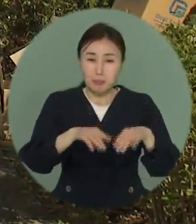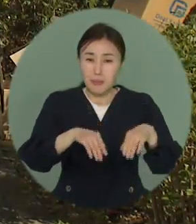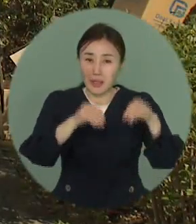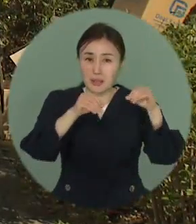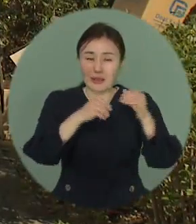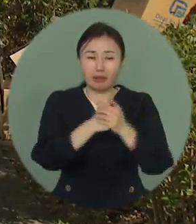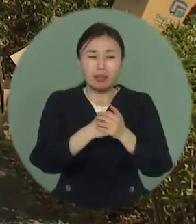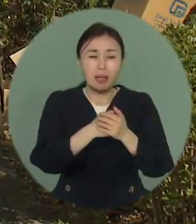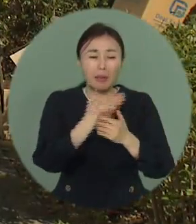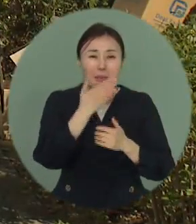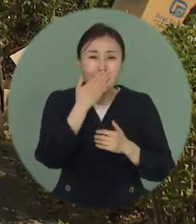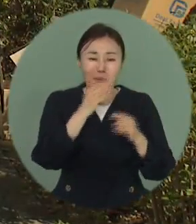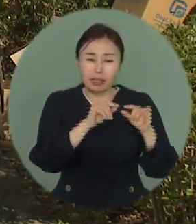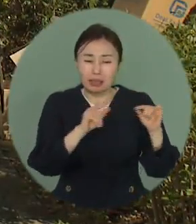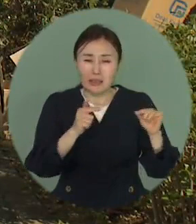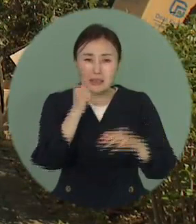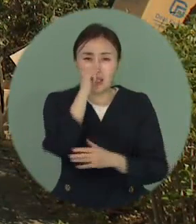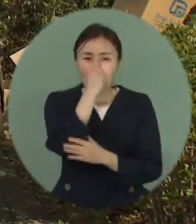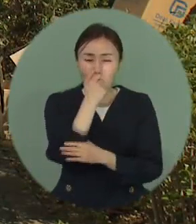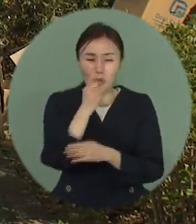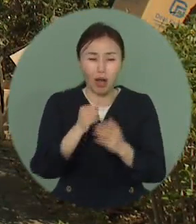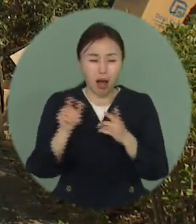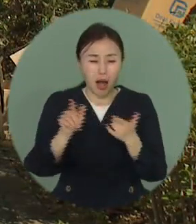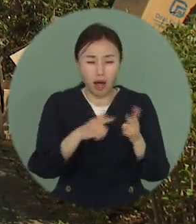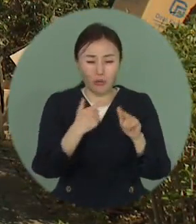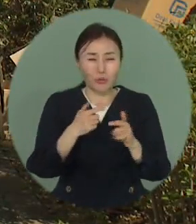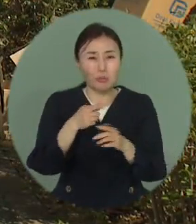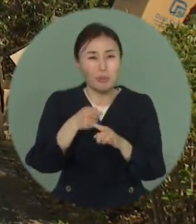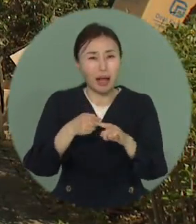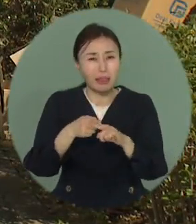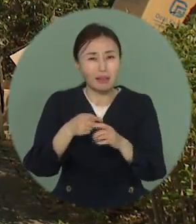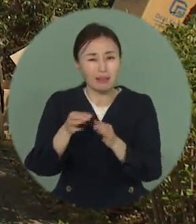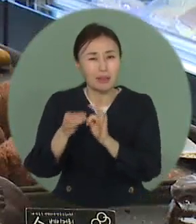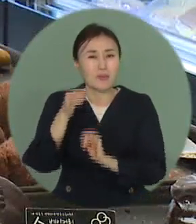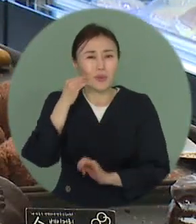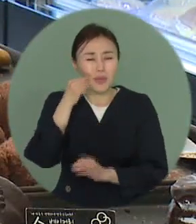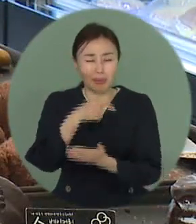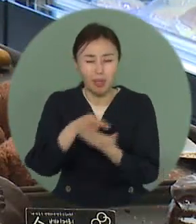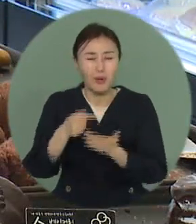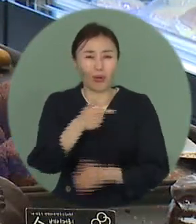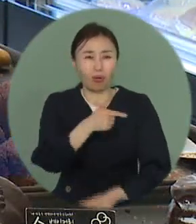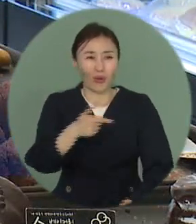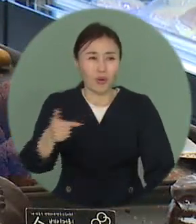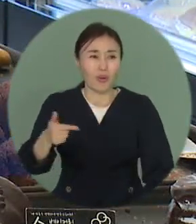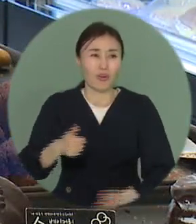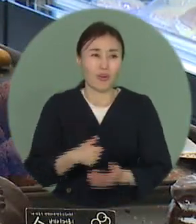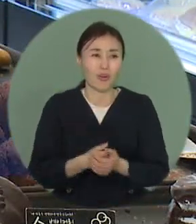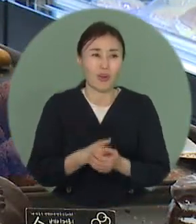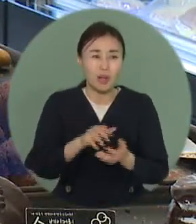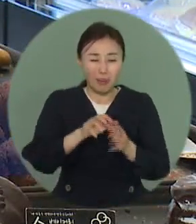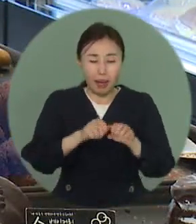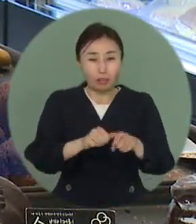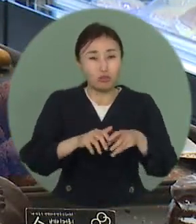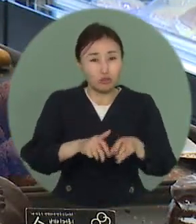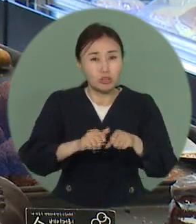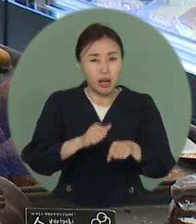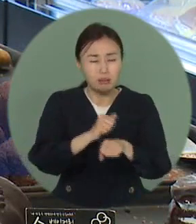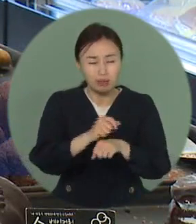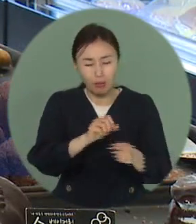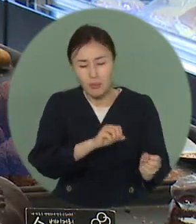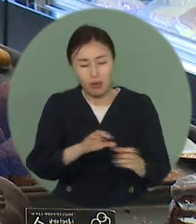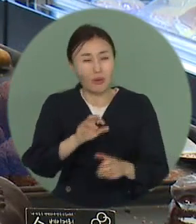상인들은 식재료가 상하거나 하루 매출이 반토막 나는 등 큰 피해를 입었습니다 반죽 천원 것도 다 버려야 했고